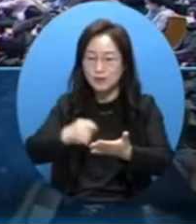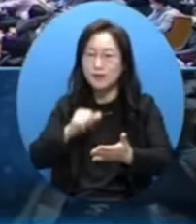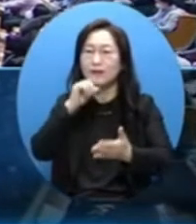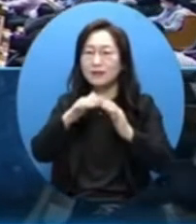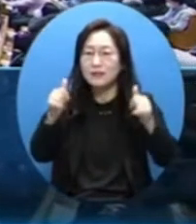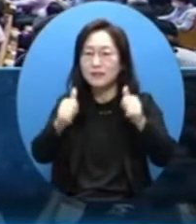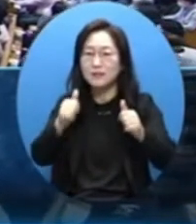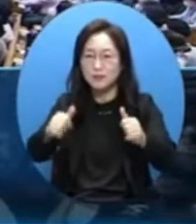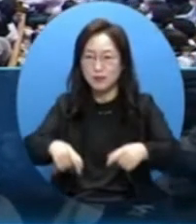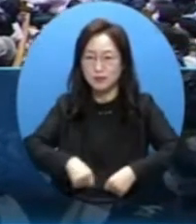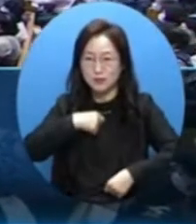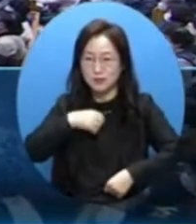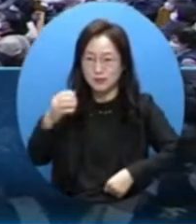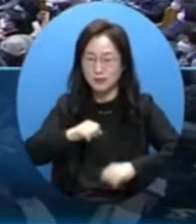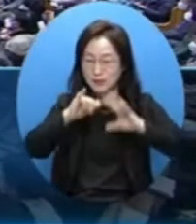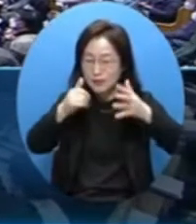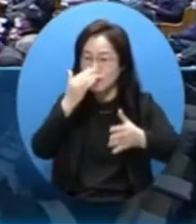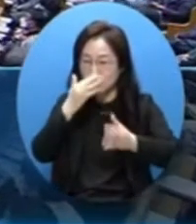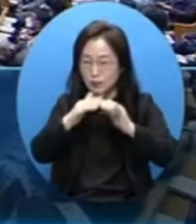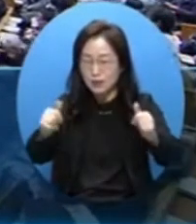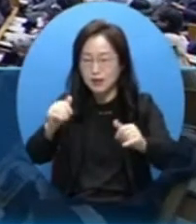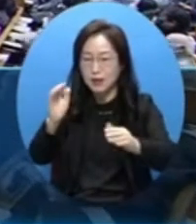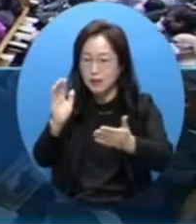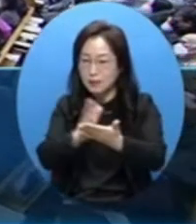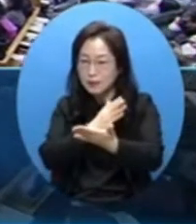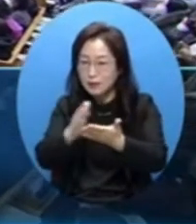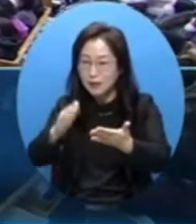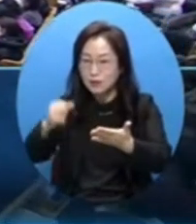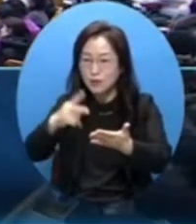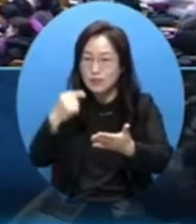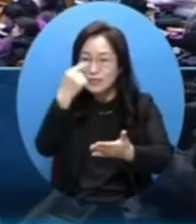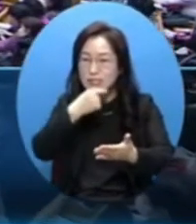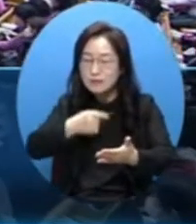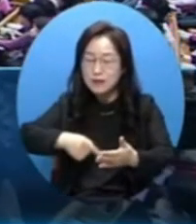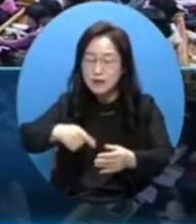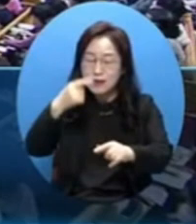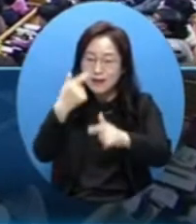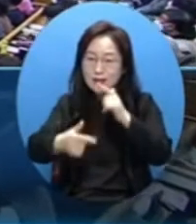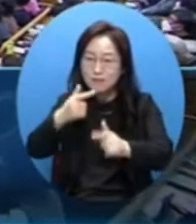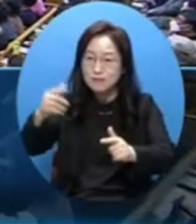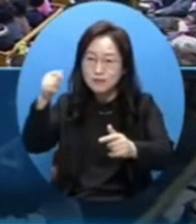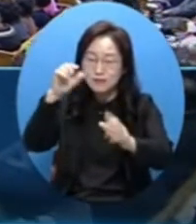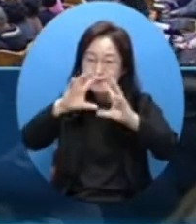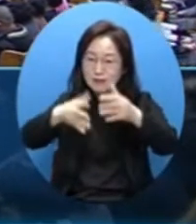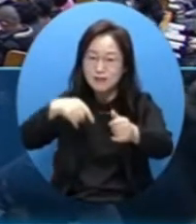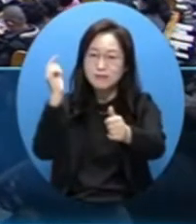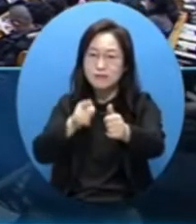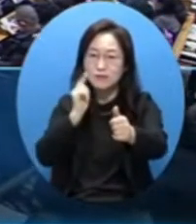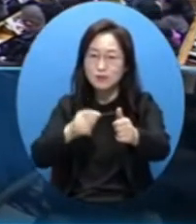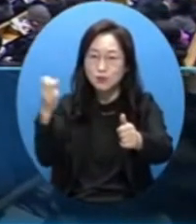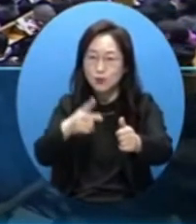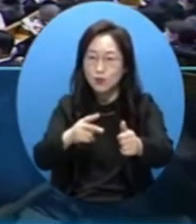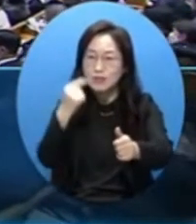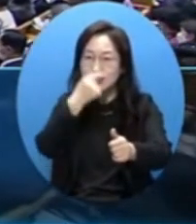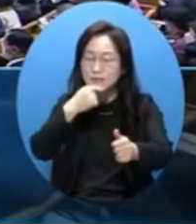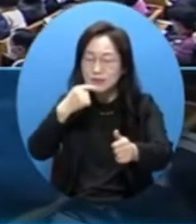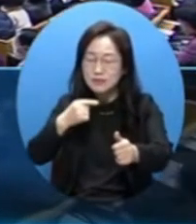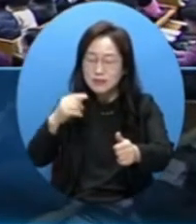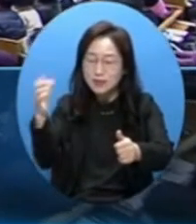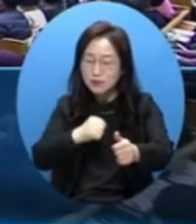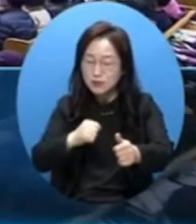세상에 겸손한 자를 판단할 것이며 그의 입에 막대기로 세상을 치며 그 입술의 기운으로 악인을 죽일 것이며 공의로